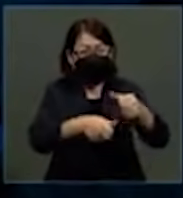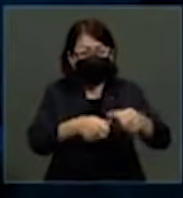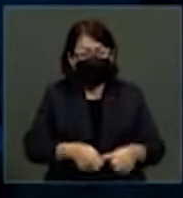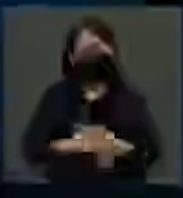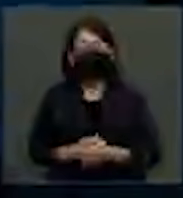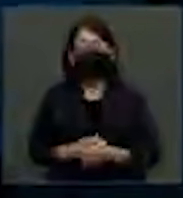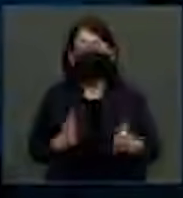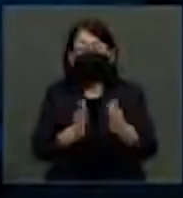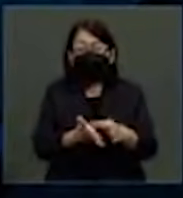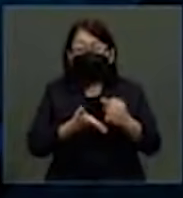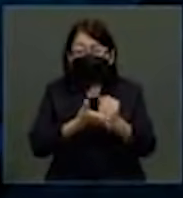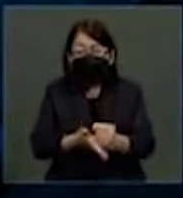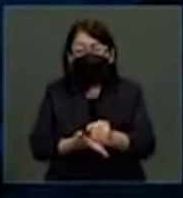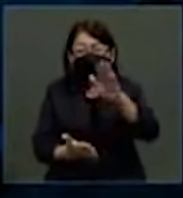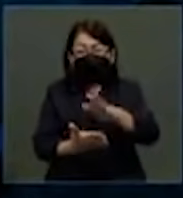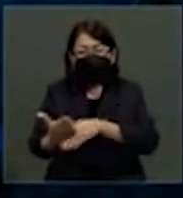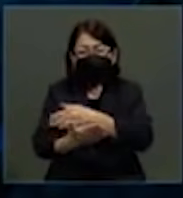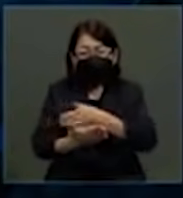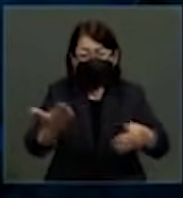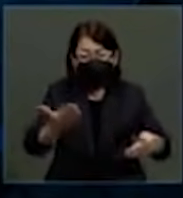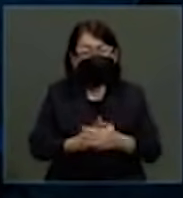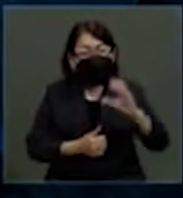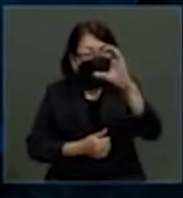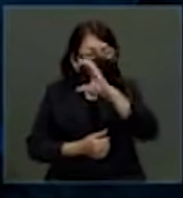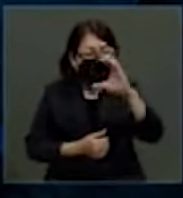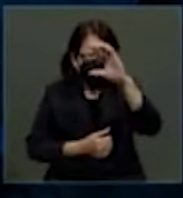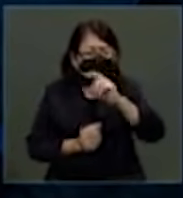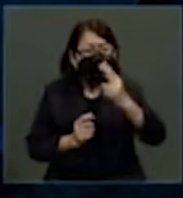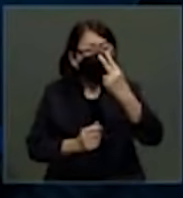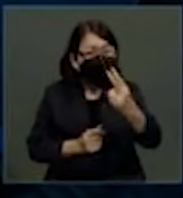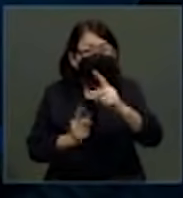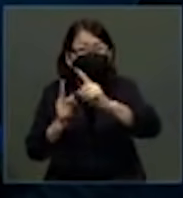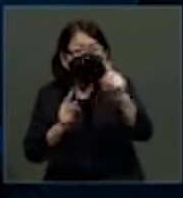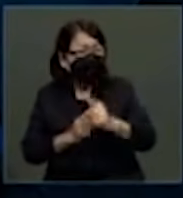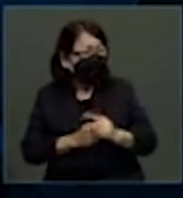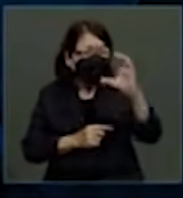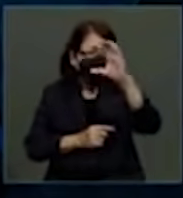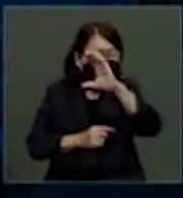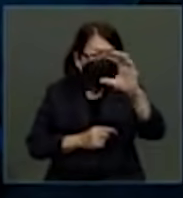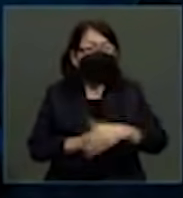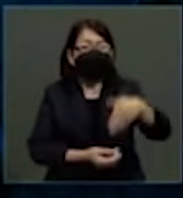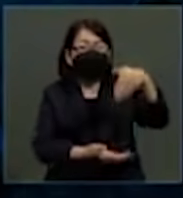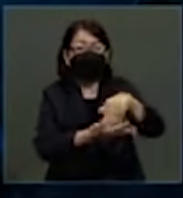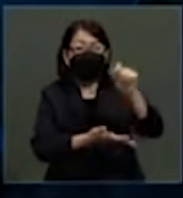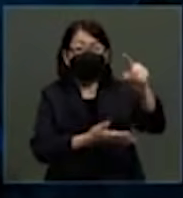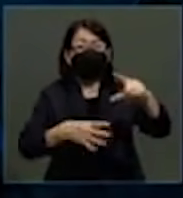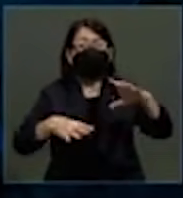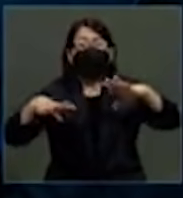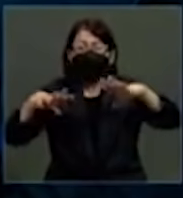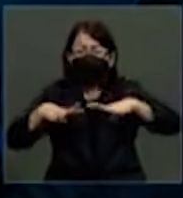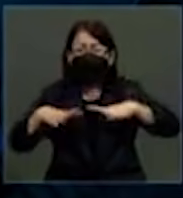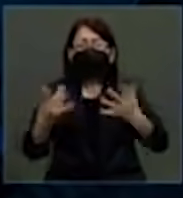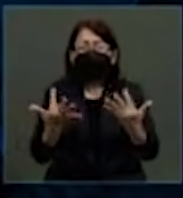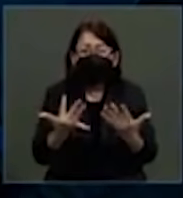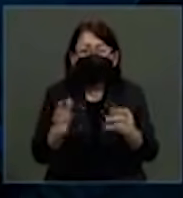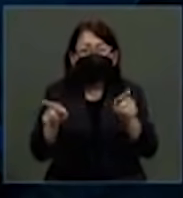แล้วก็กรุงเทพมหานครนะครับช่วยกันทำตรงนี้อยู่รวมทั้งเร่งรัดการดำเนินการวางระบบและจัดหาส